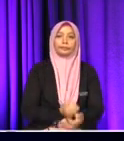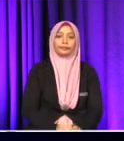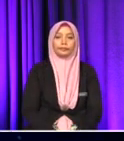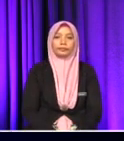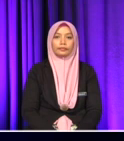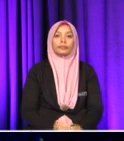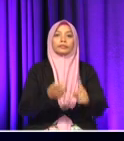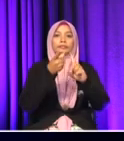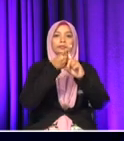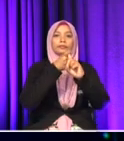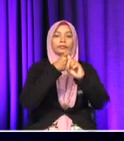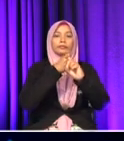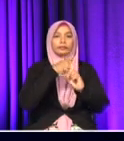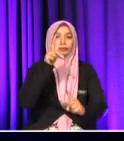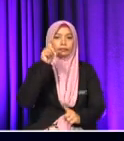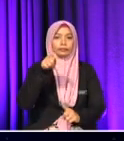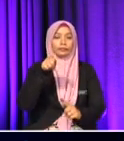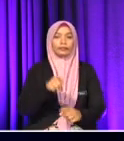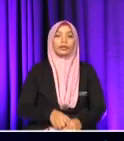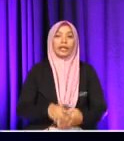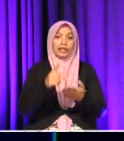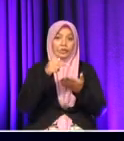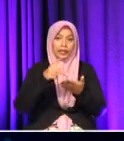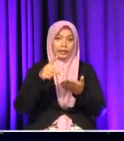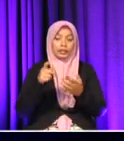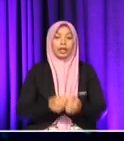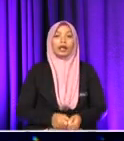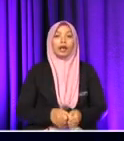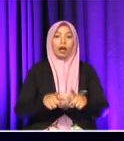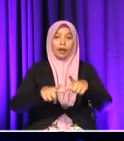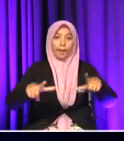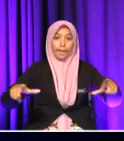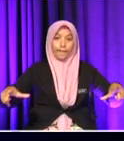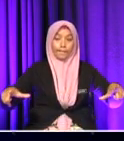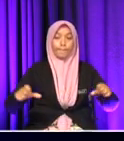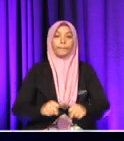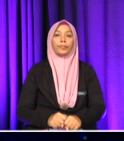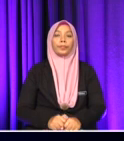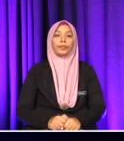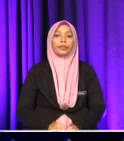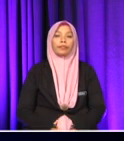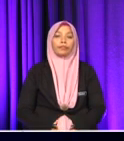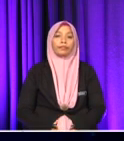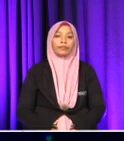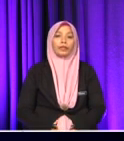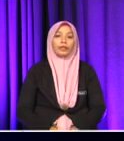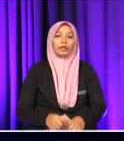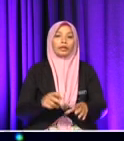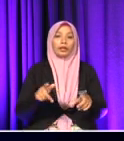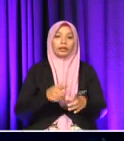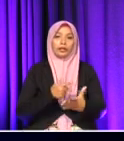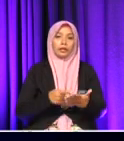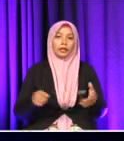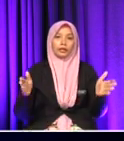yang pertama perlu membuat KJ lapangan yang kedua perlu membuat laporan kecil yang ketiga perlu membuat